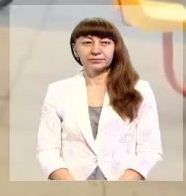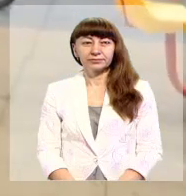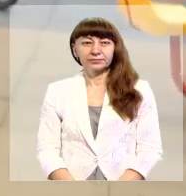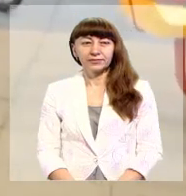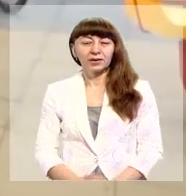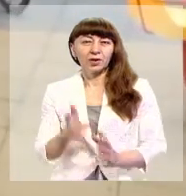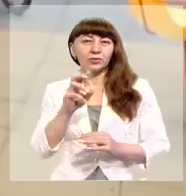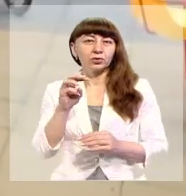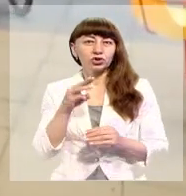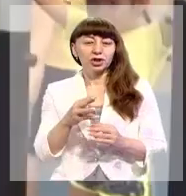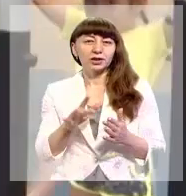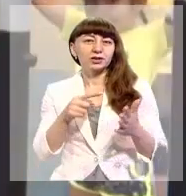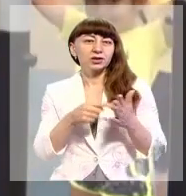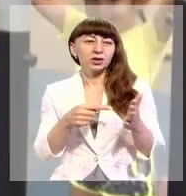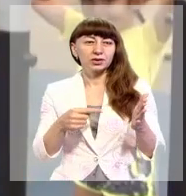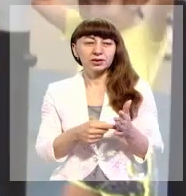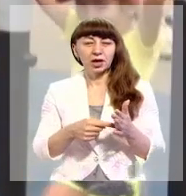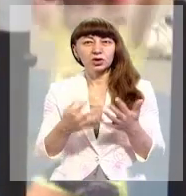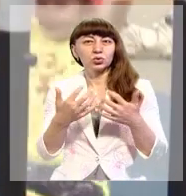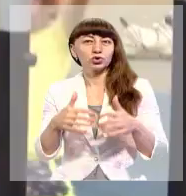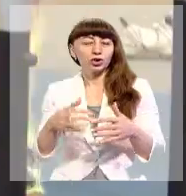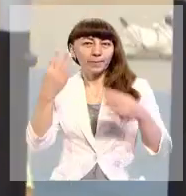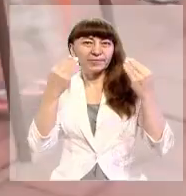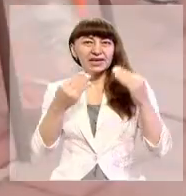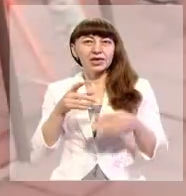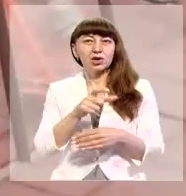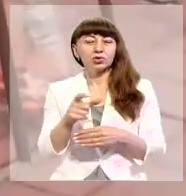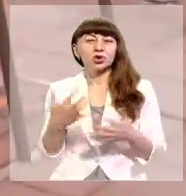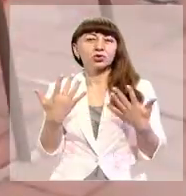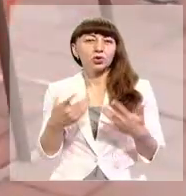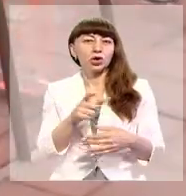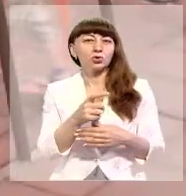Халық қатысатын бюджет, Бұқара қаншалықты белсенді және қандай жобаларды ұсынады.